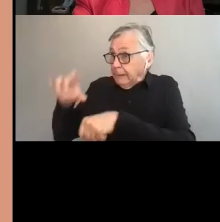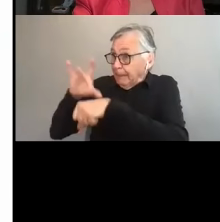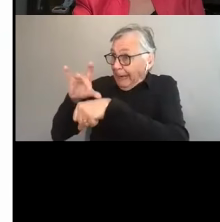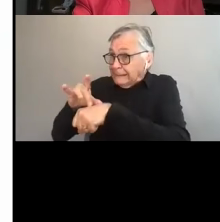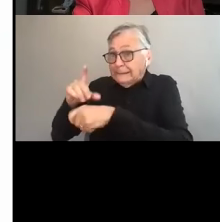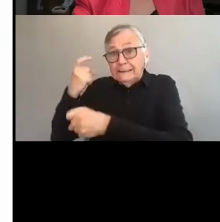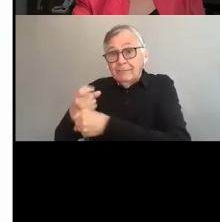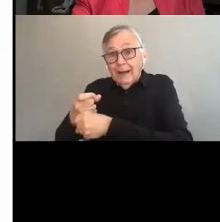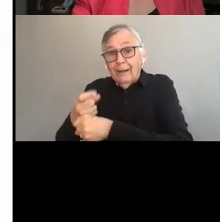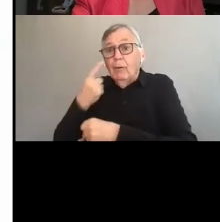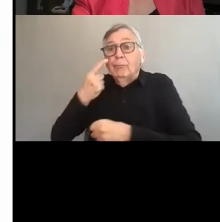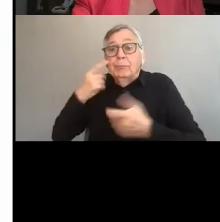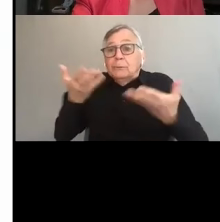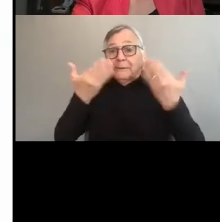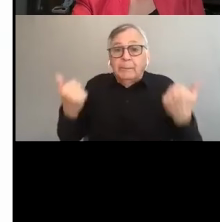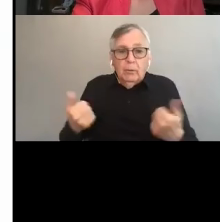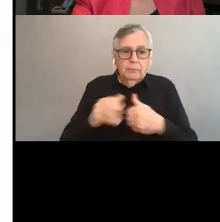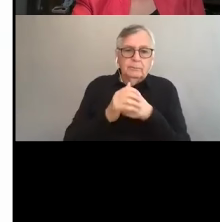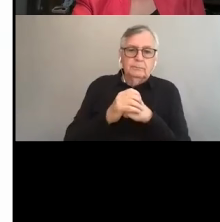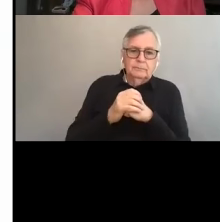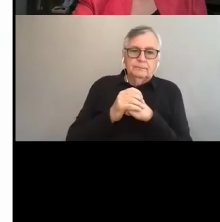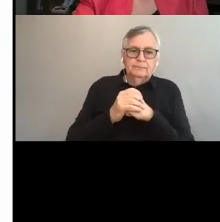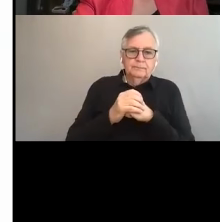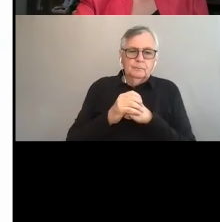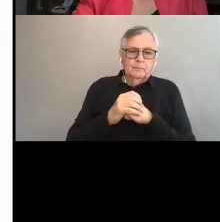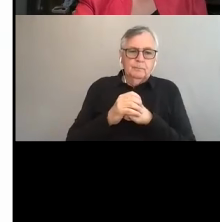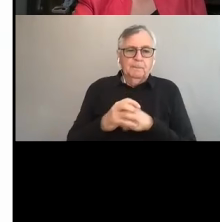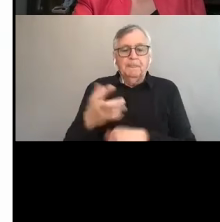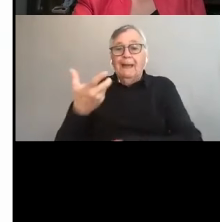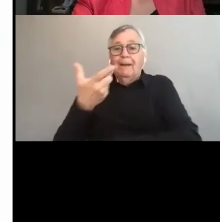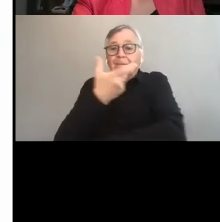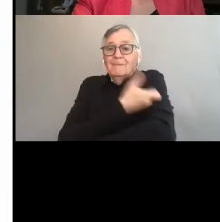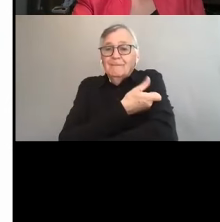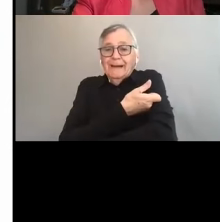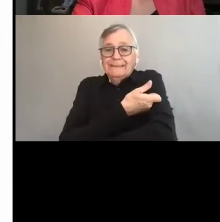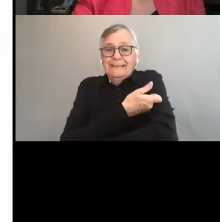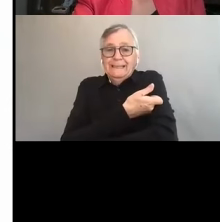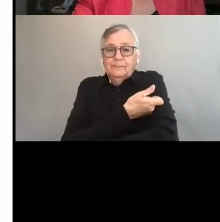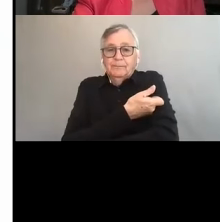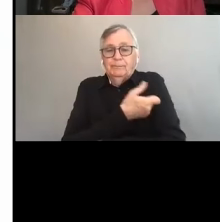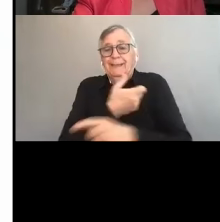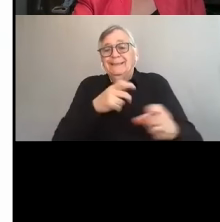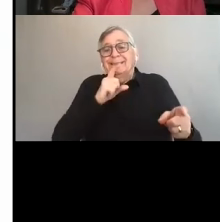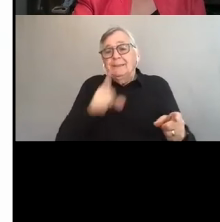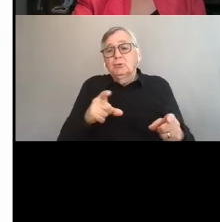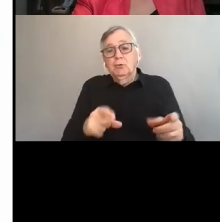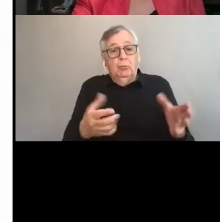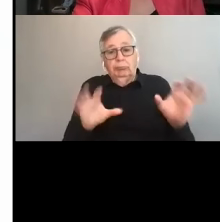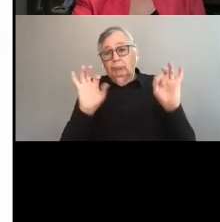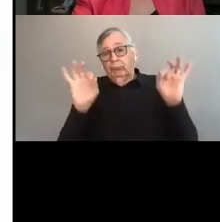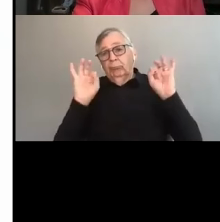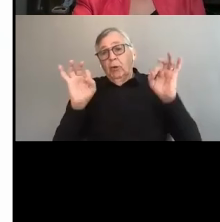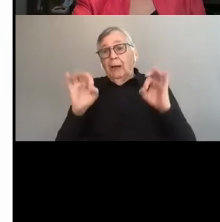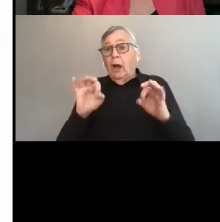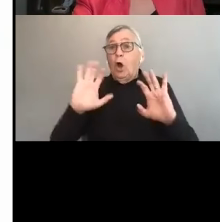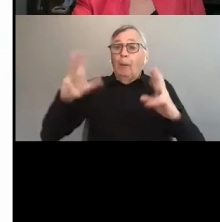sévère? Donc, les vaccins sont certainement la voie pour